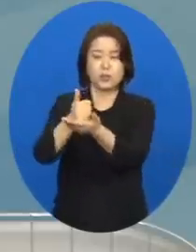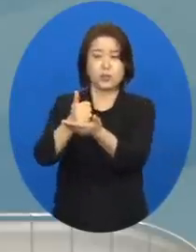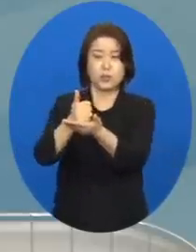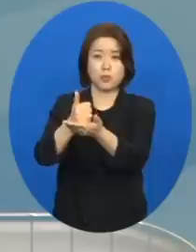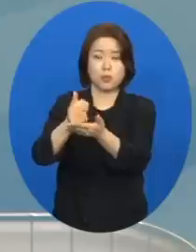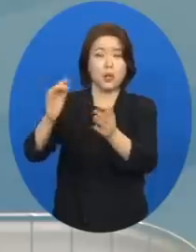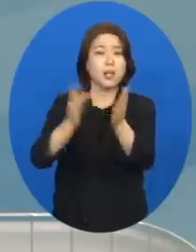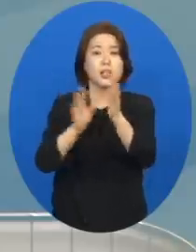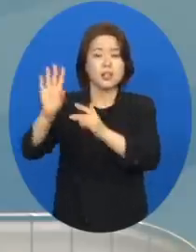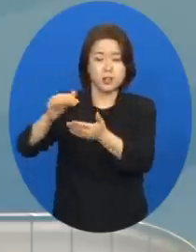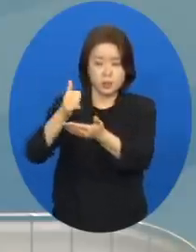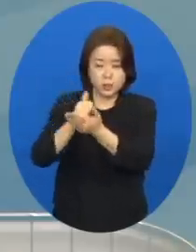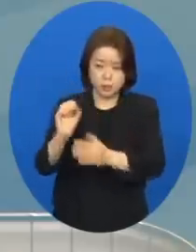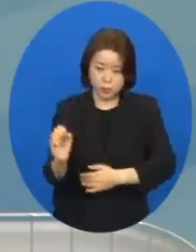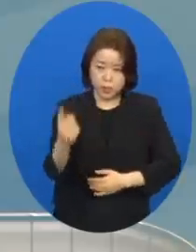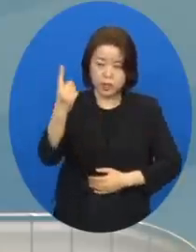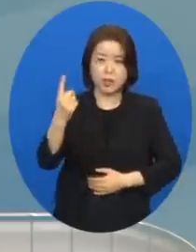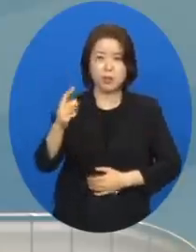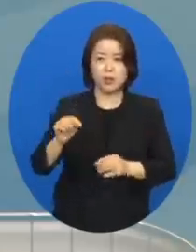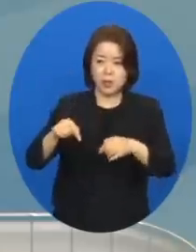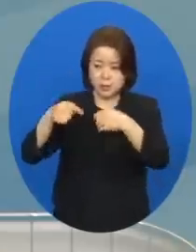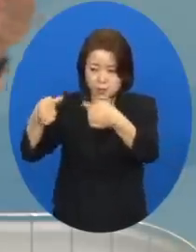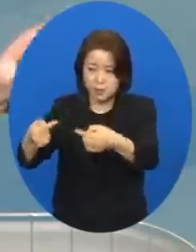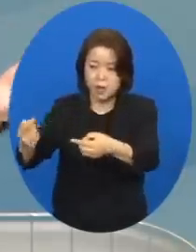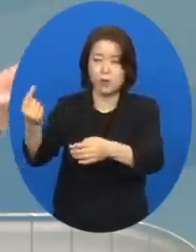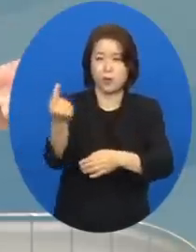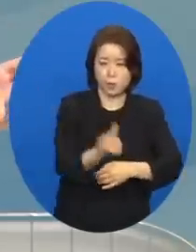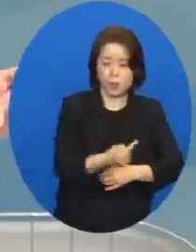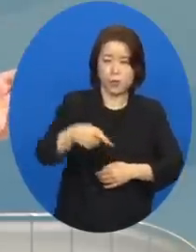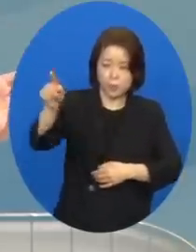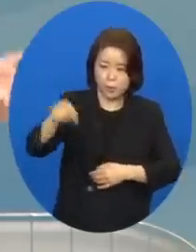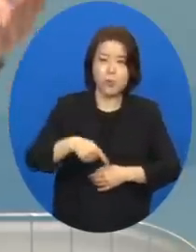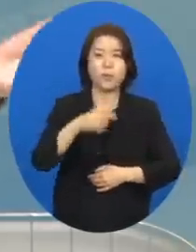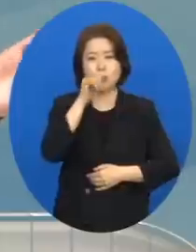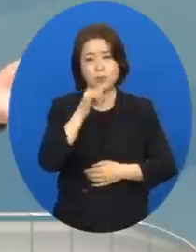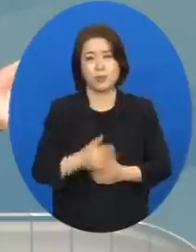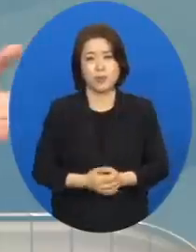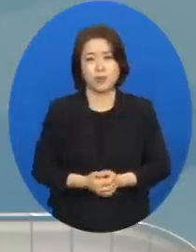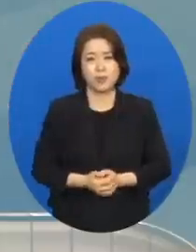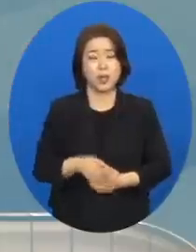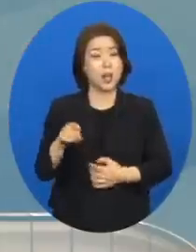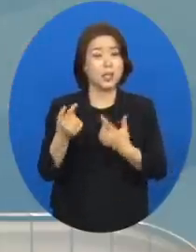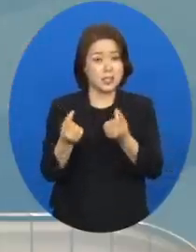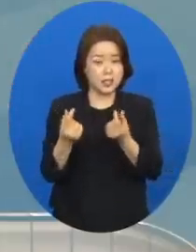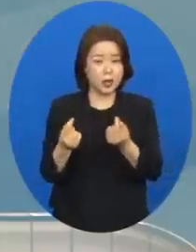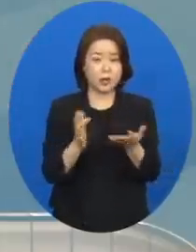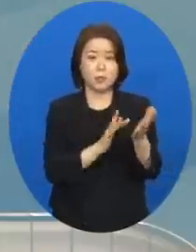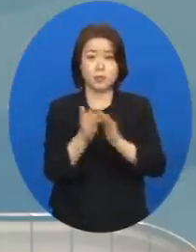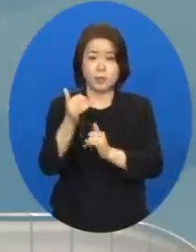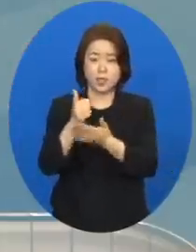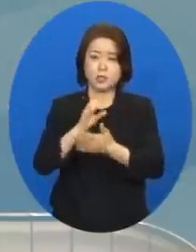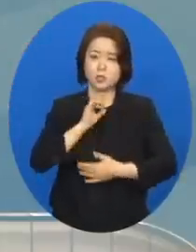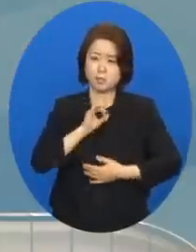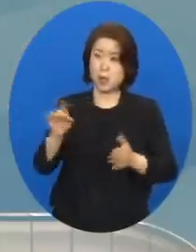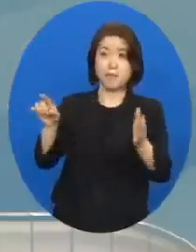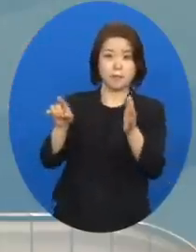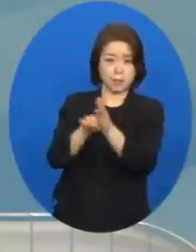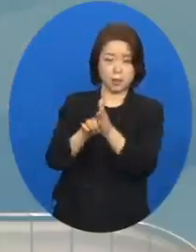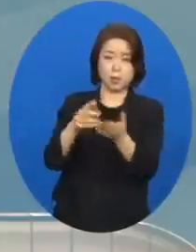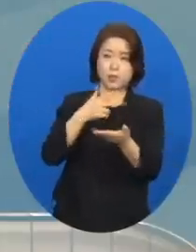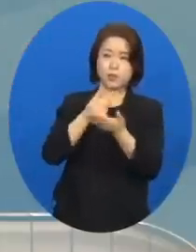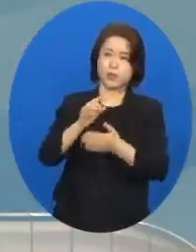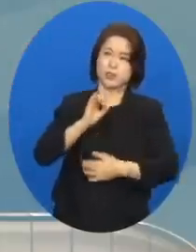들어가고 나오는 겁니다. 물론 여러분들이 이처럼 예수님만 믿고